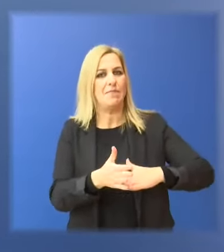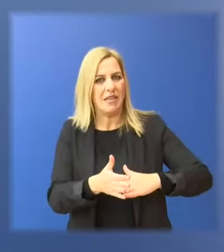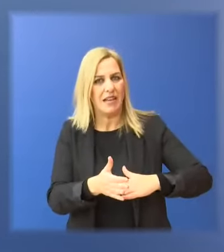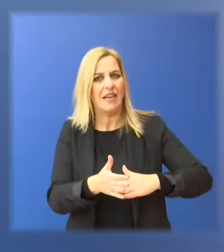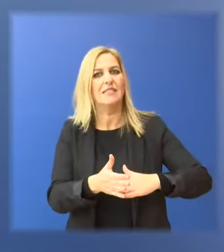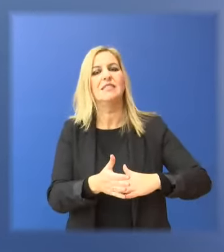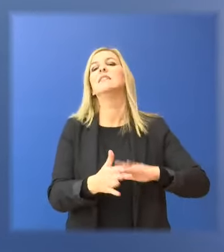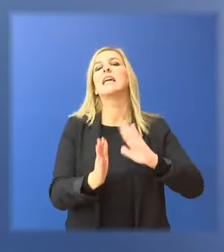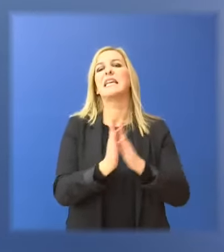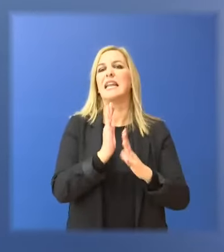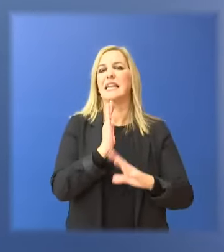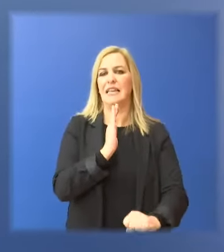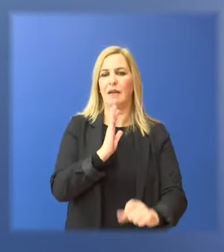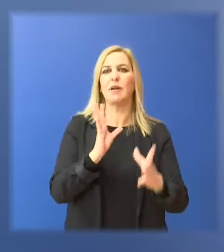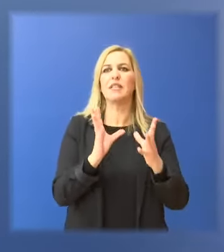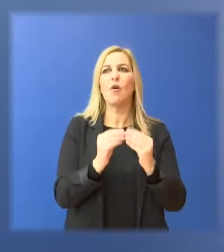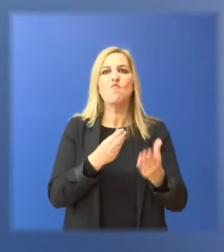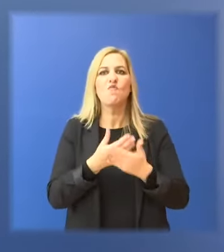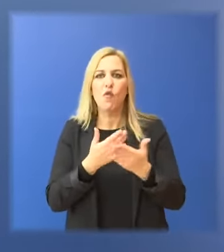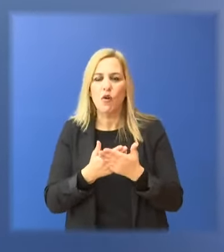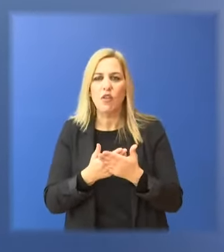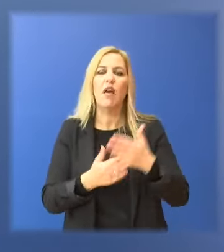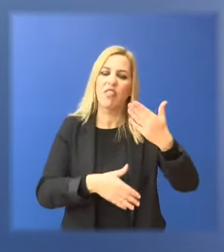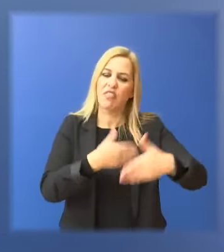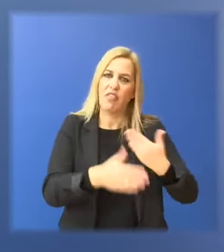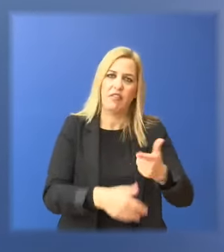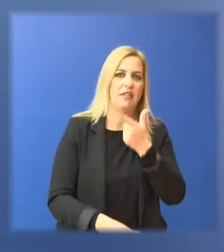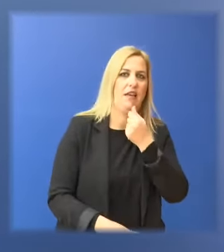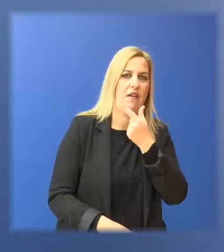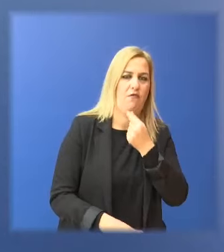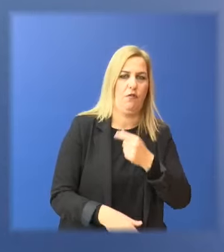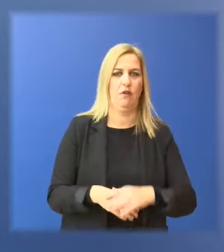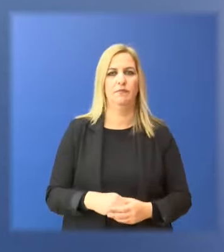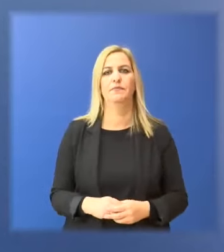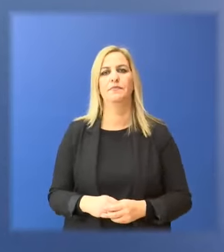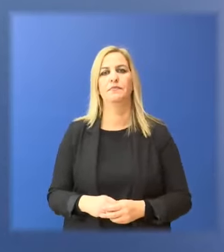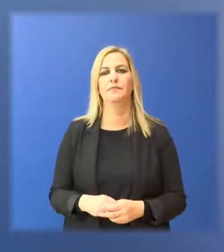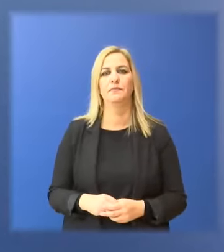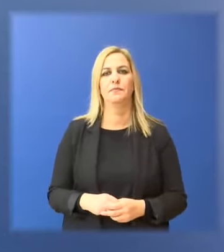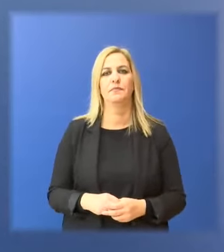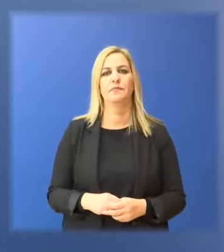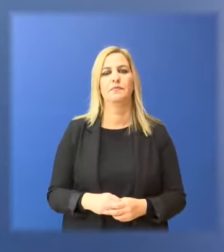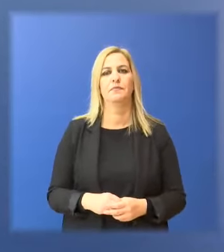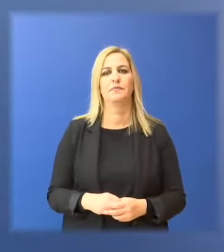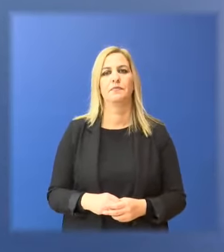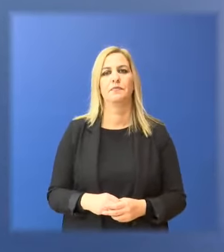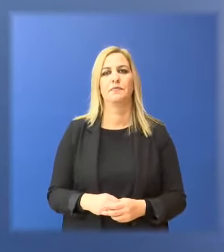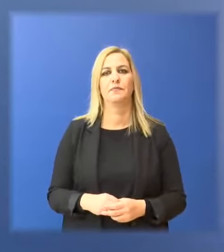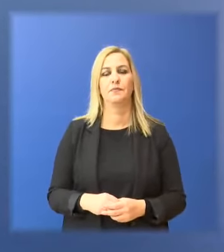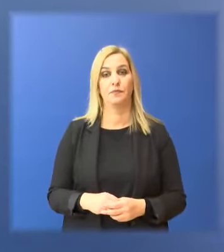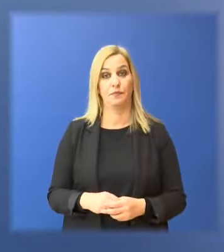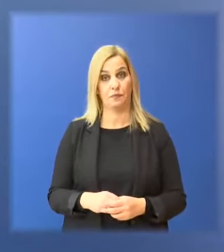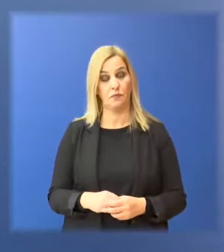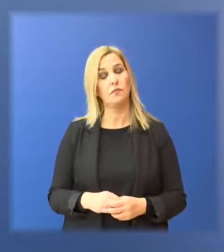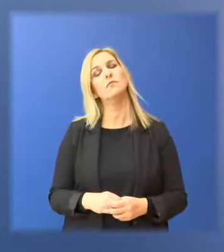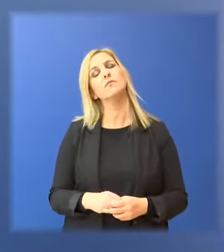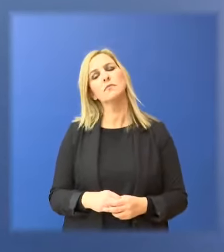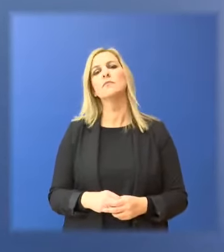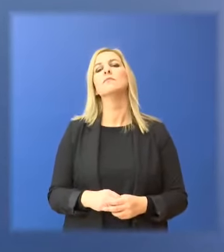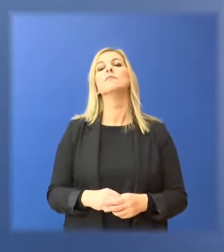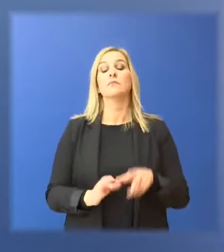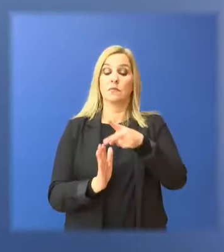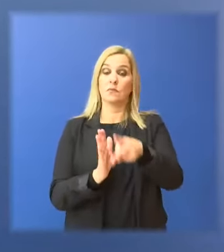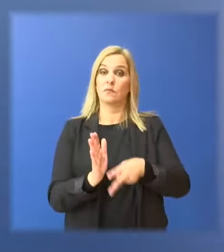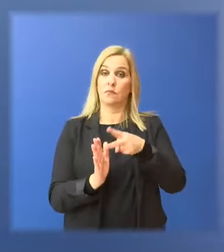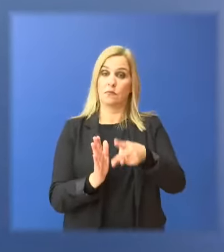Γενικής Γραμματείας Αποκατάστασης Φυσικών Καταστροφών και Κρατικής Αρρωγής. Για την αντιμετώπιση των χρόνιων παθογενειών του